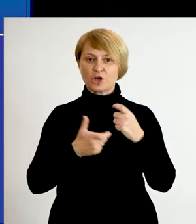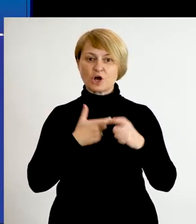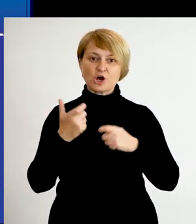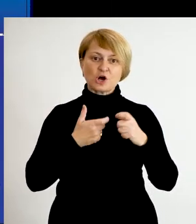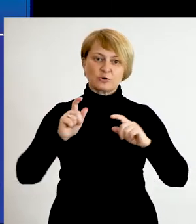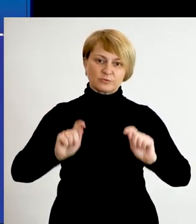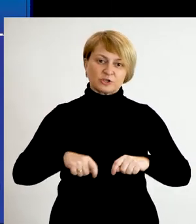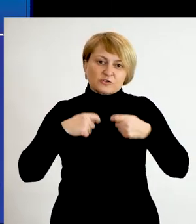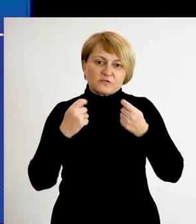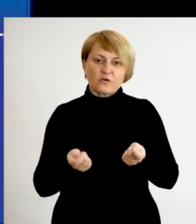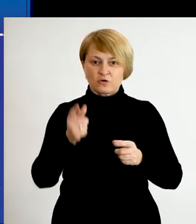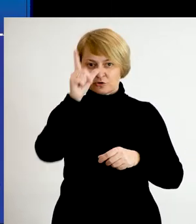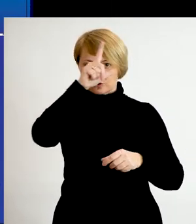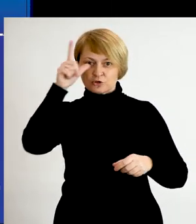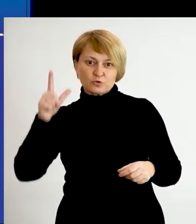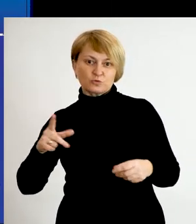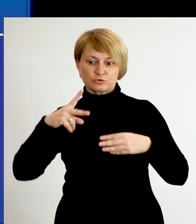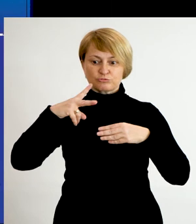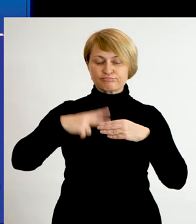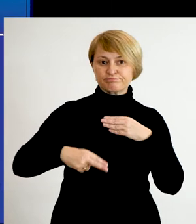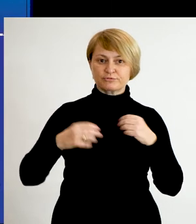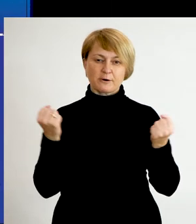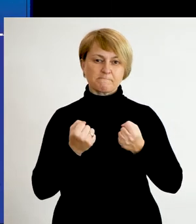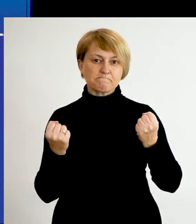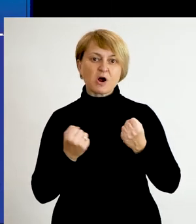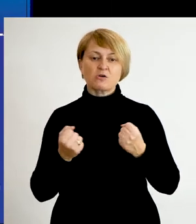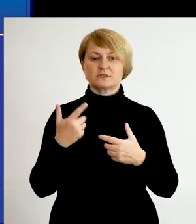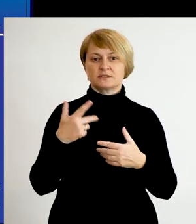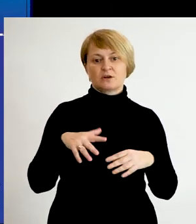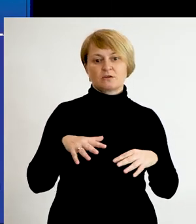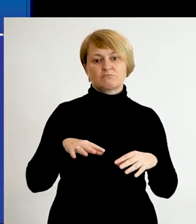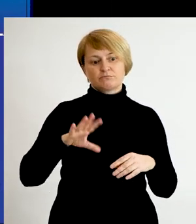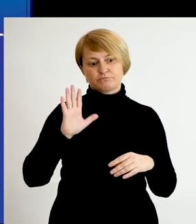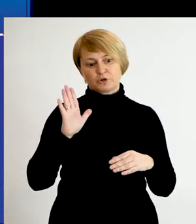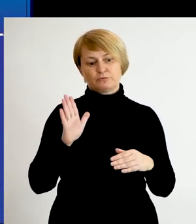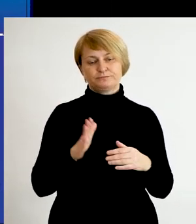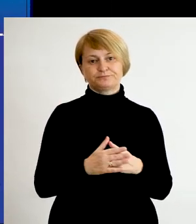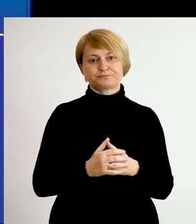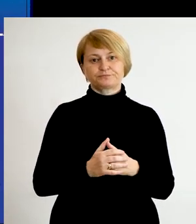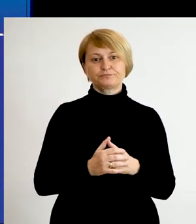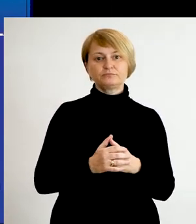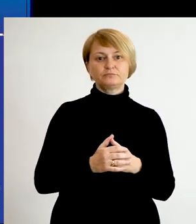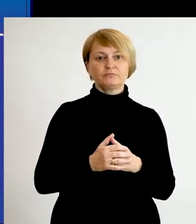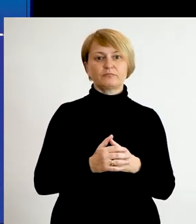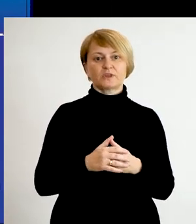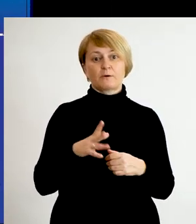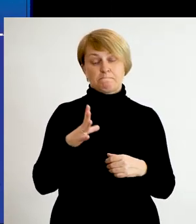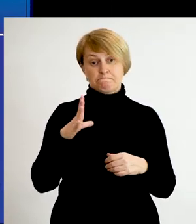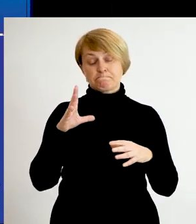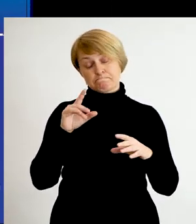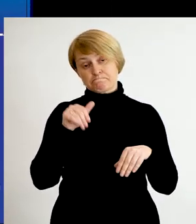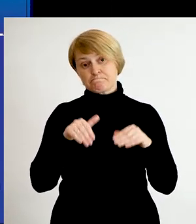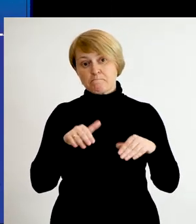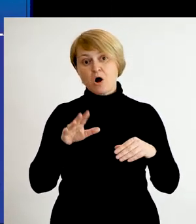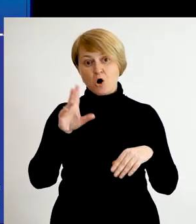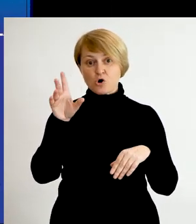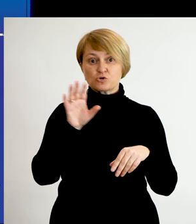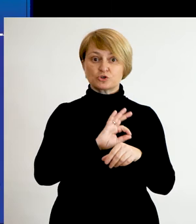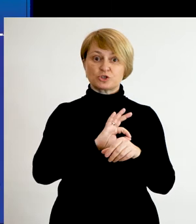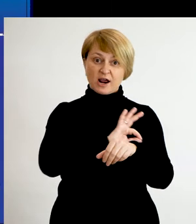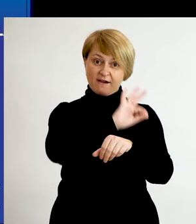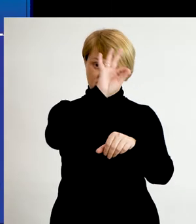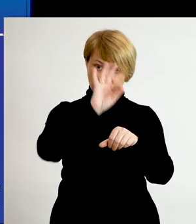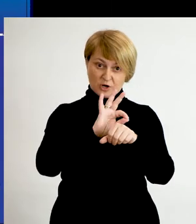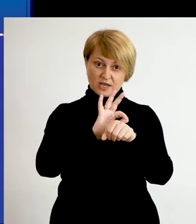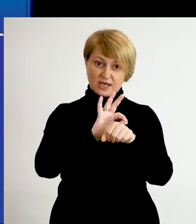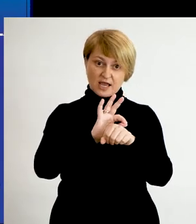pozbawianie ludzi pracy, drastyczne cięcia, które sprawiłyby, że być może na tym wykresie saldo zadłużenia byłoby